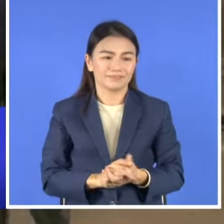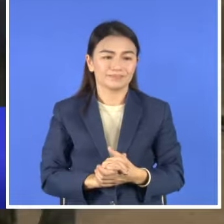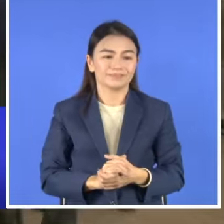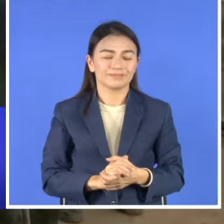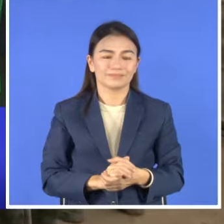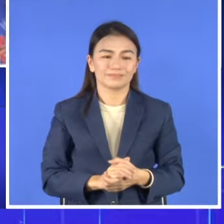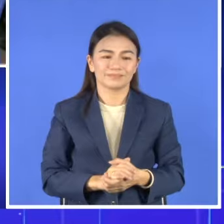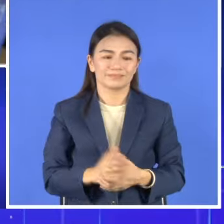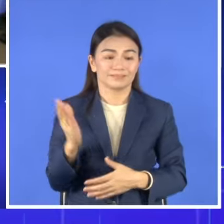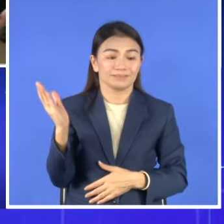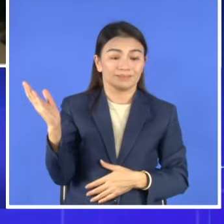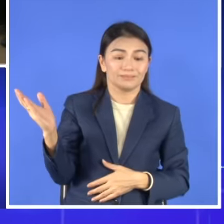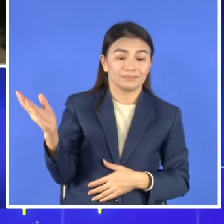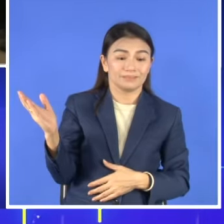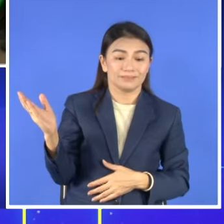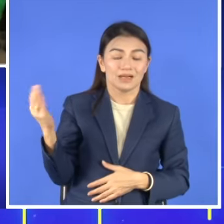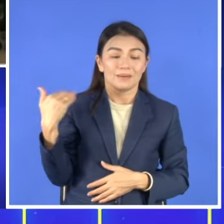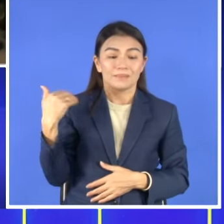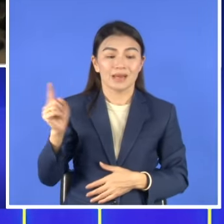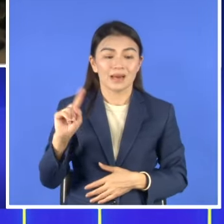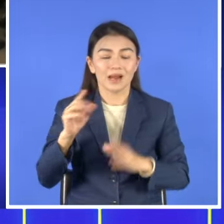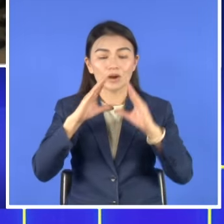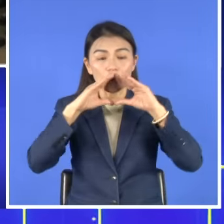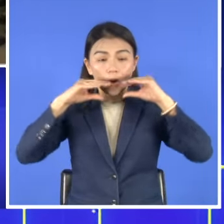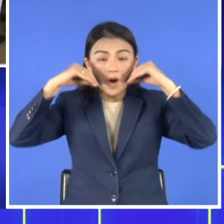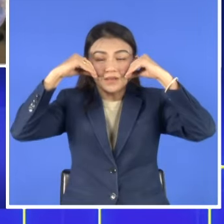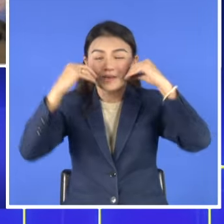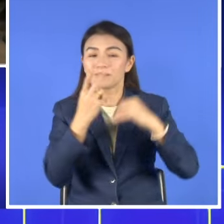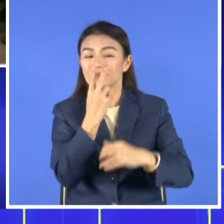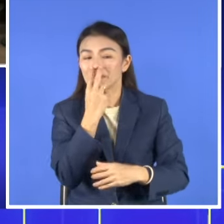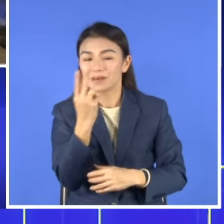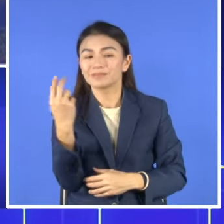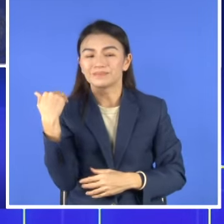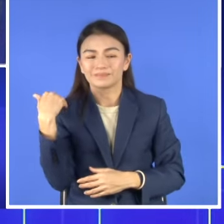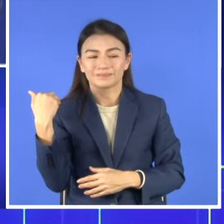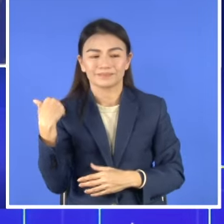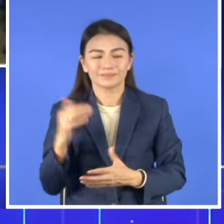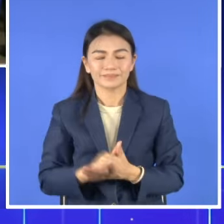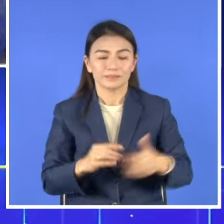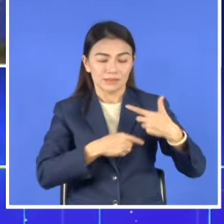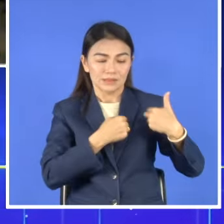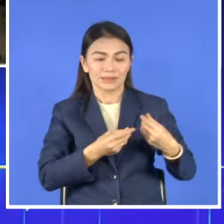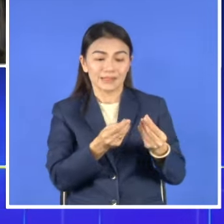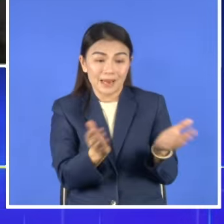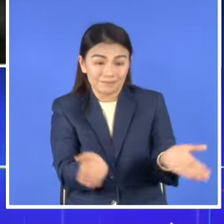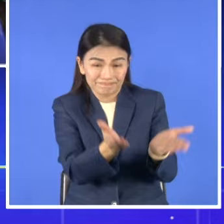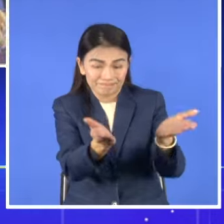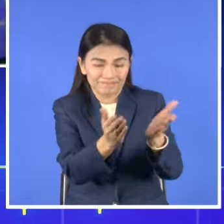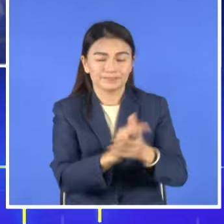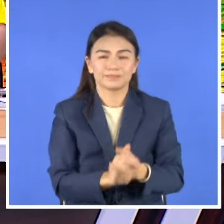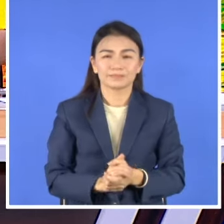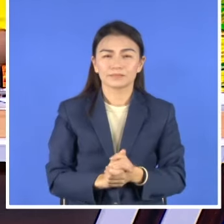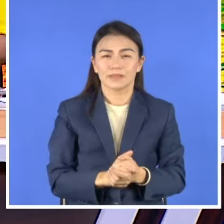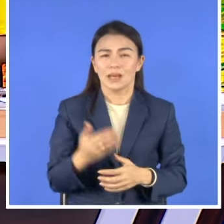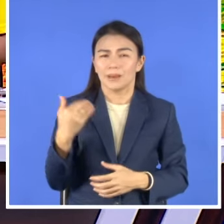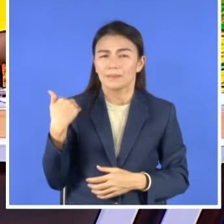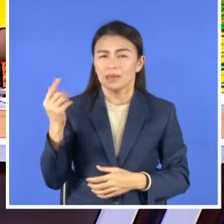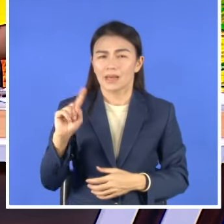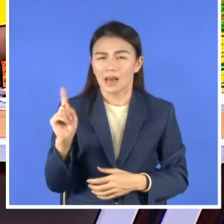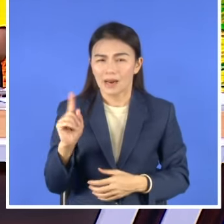บรรยากาศที่พอจะเรียกรอยยิ้มกันได้บ้างนี่นะคะอ้าให้กำลังใจกันด้วยค่ะส่วนข่าวนี้นะครับเนี่ยท่าน